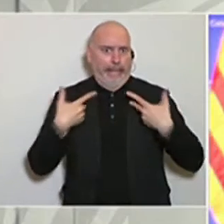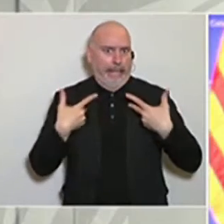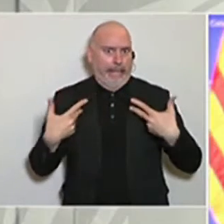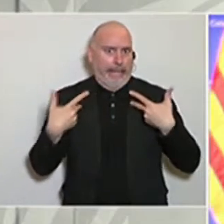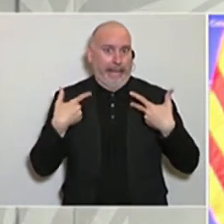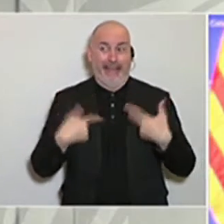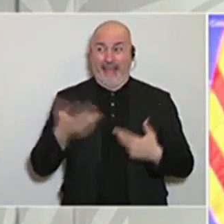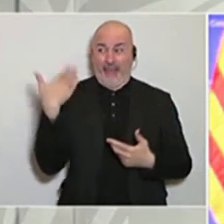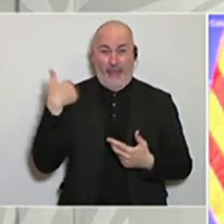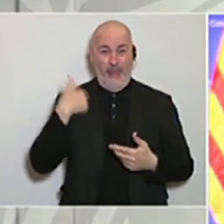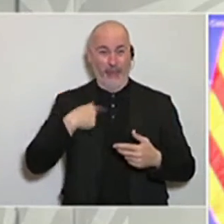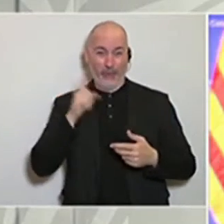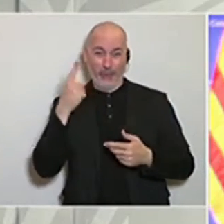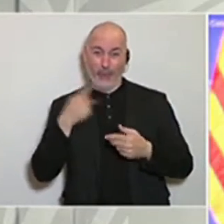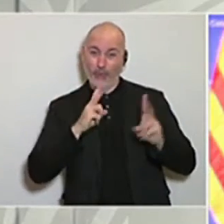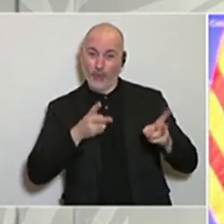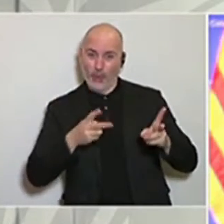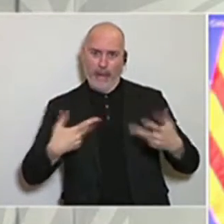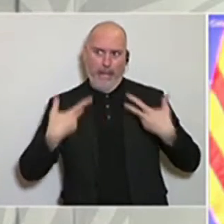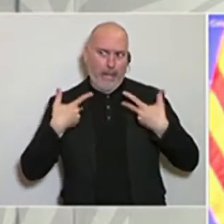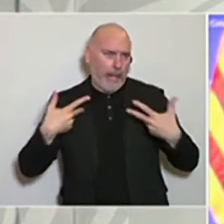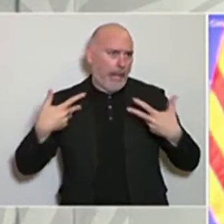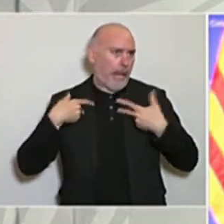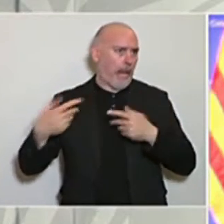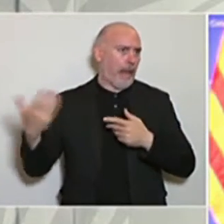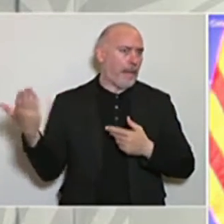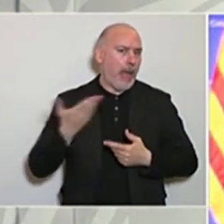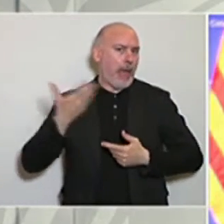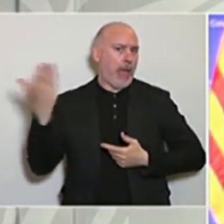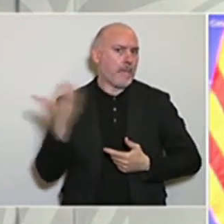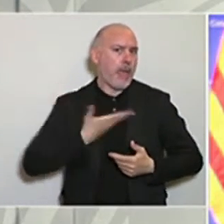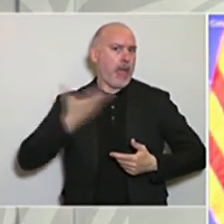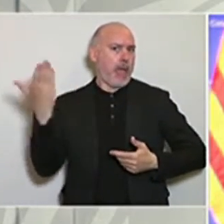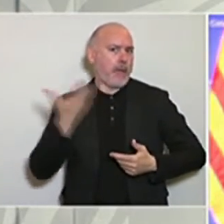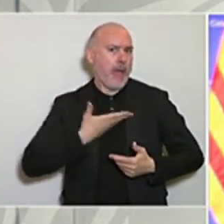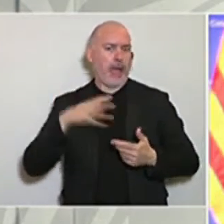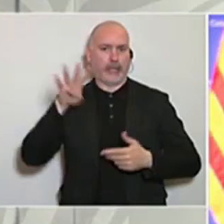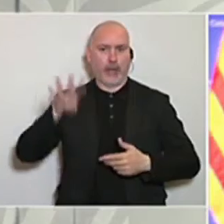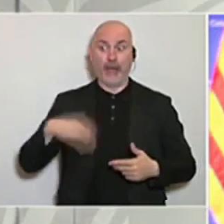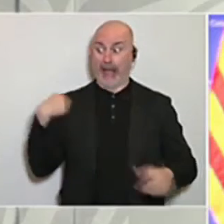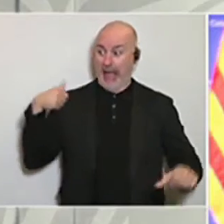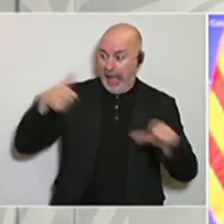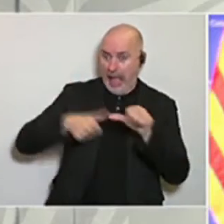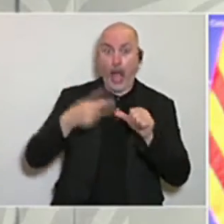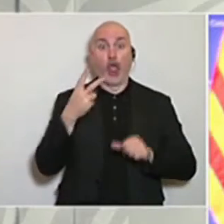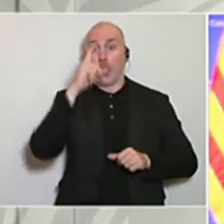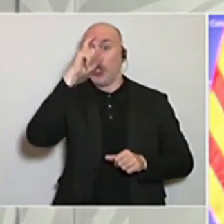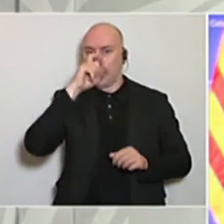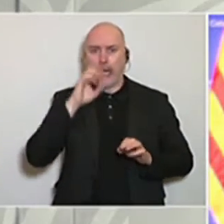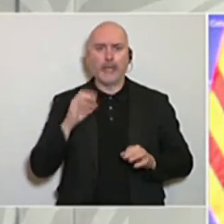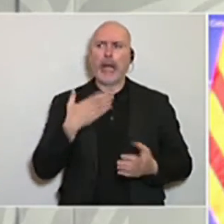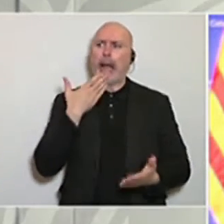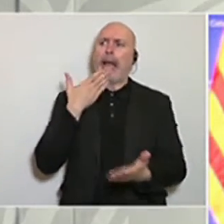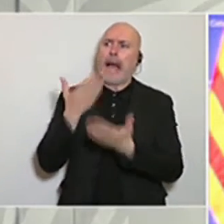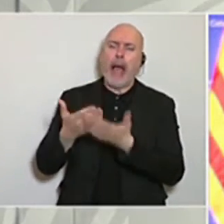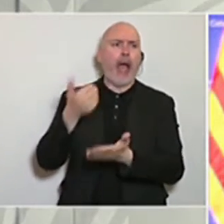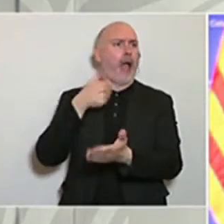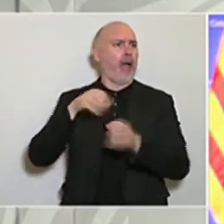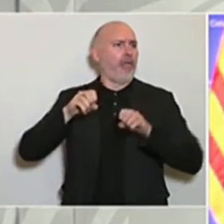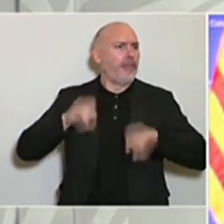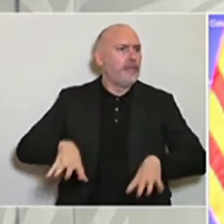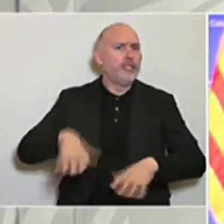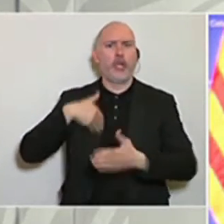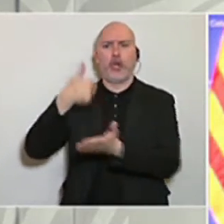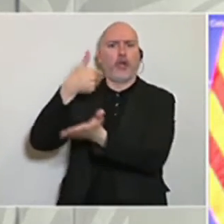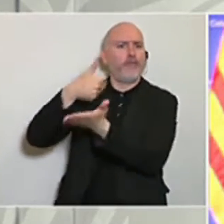repressió indiscriminada contra Catalunya, la venim patint des de fa 2 anys i ningú havia demanat ni la seva dimissió ni havia demanat doncs, que cessés